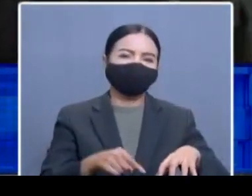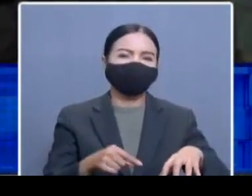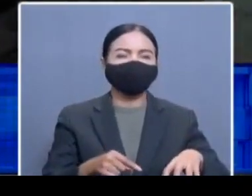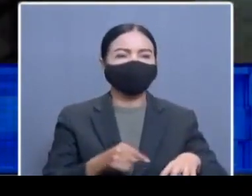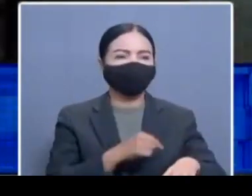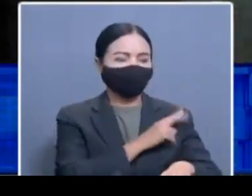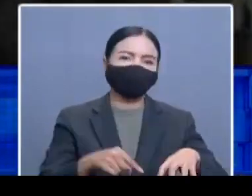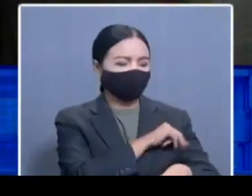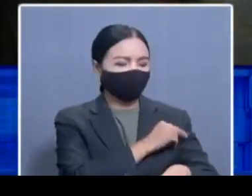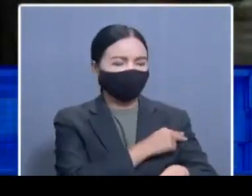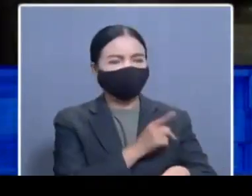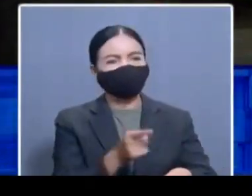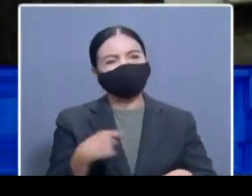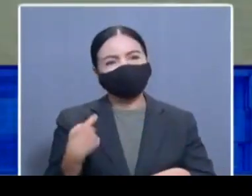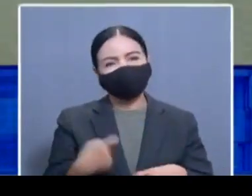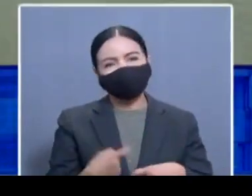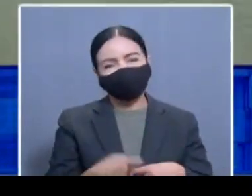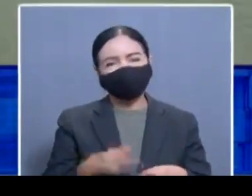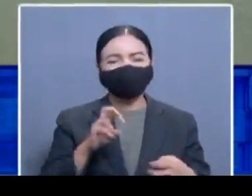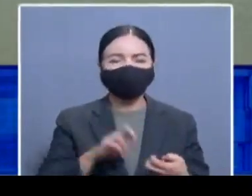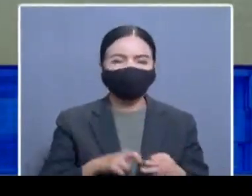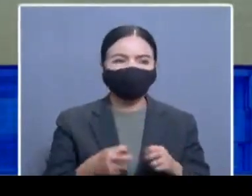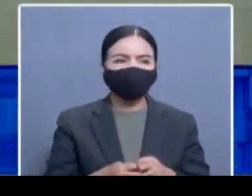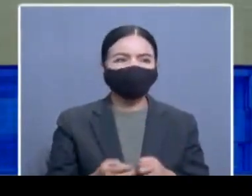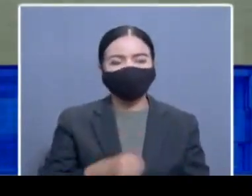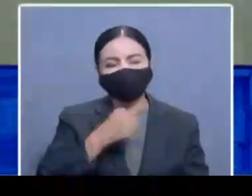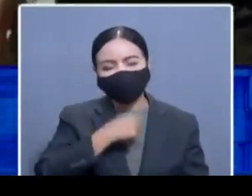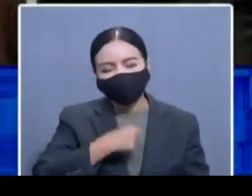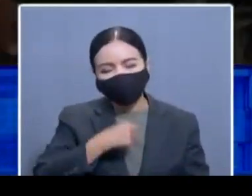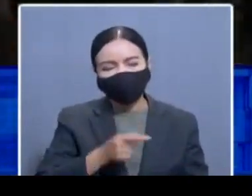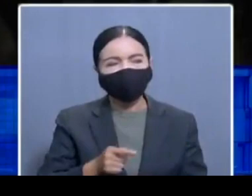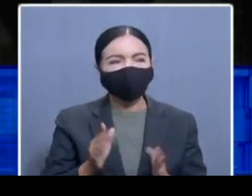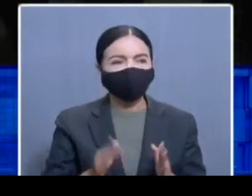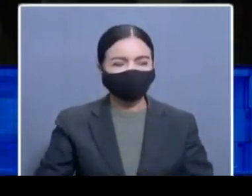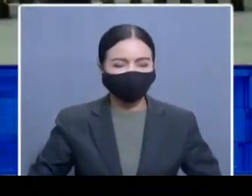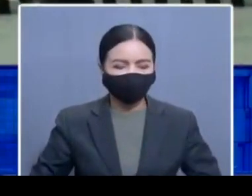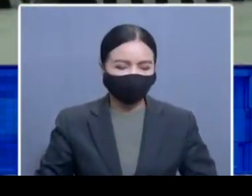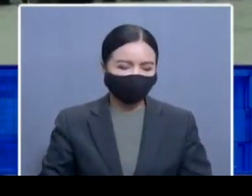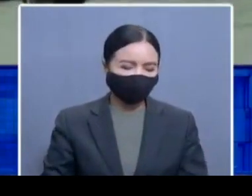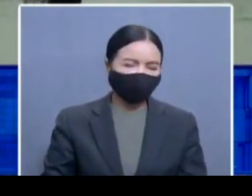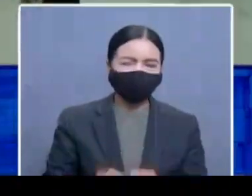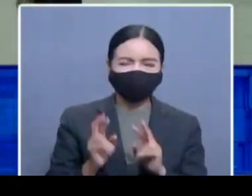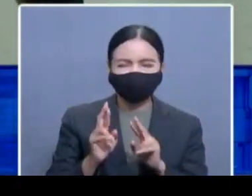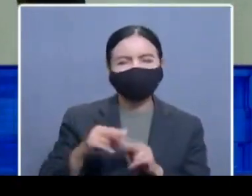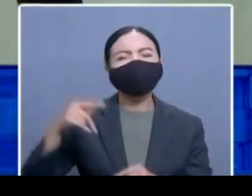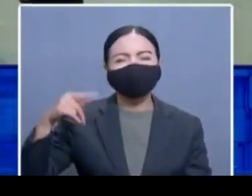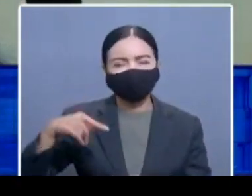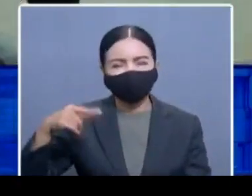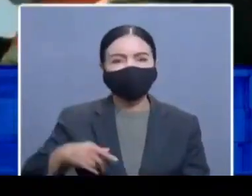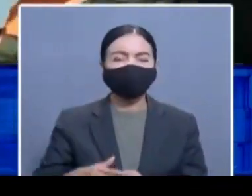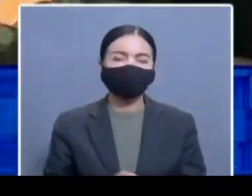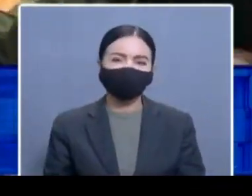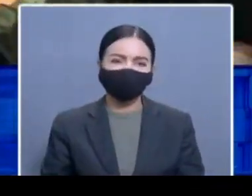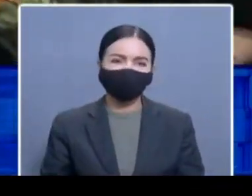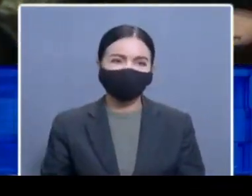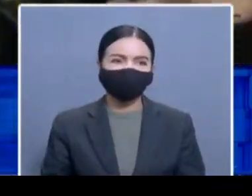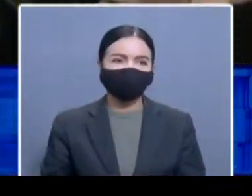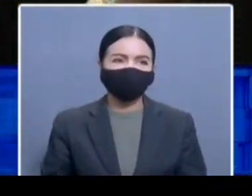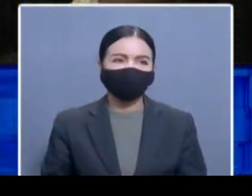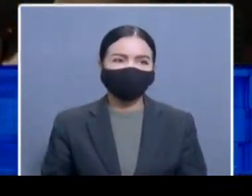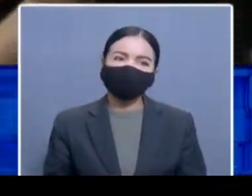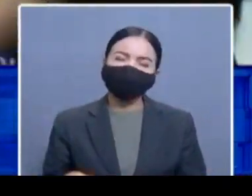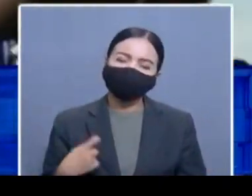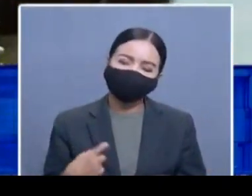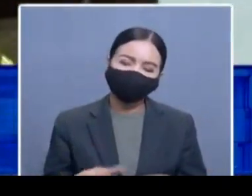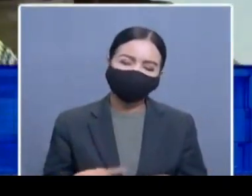ซึ่งก็ค่อนข้างทุลักทุเลละครับโดยเฉพาะผู้สูงอายุและผู้ที่กำลังตั้งครรภ์นั้นก็ต้องระมัดระวังเป็นพิเศษครับนอกจากความย